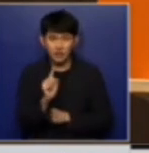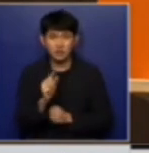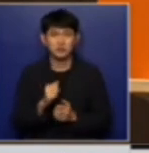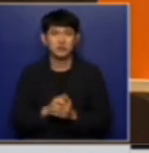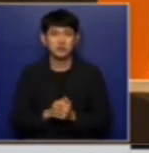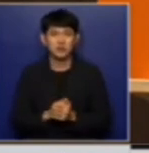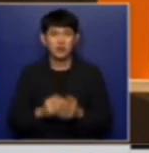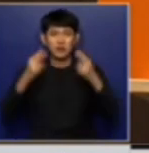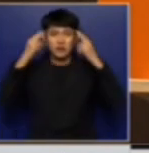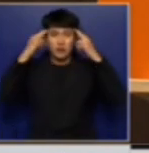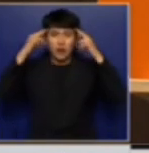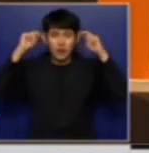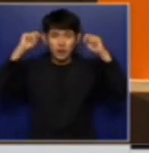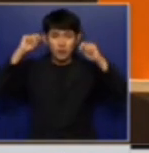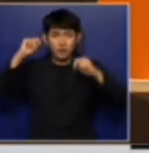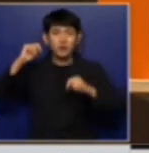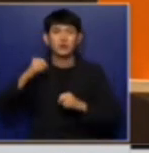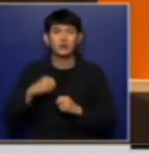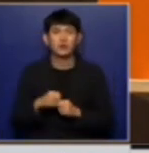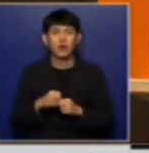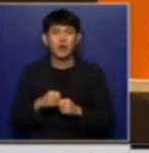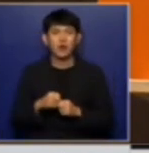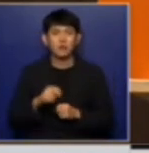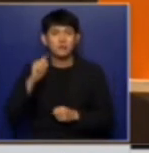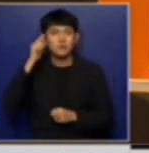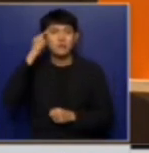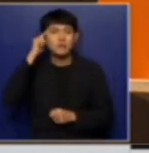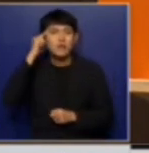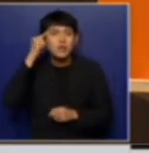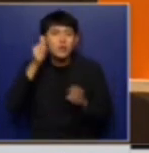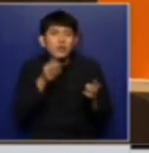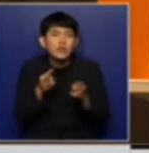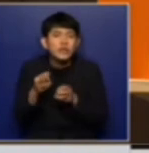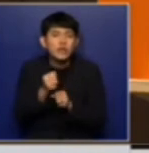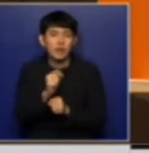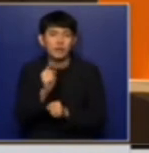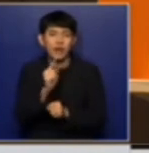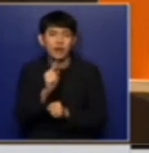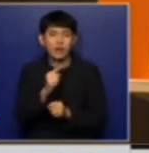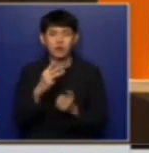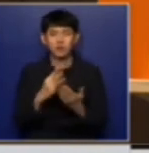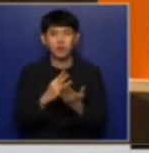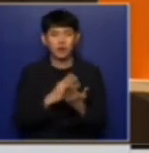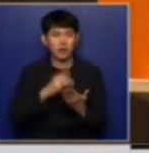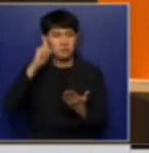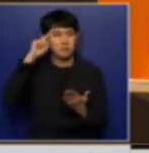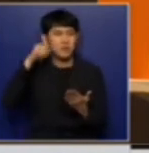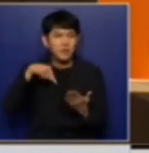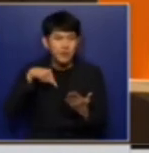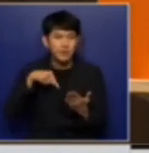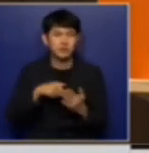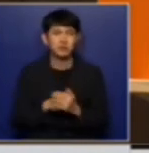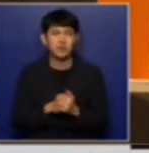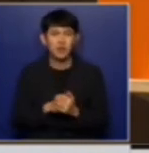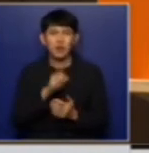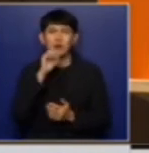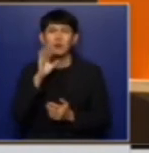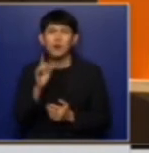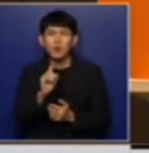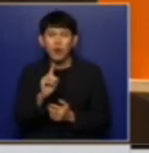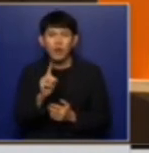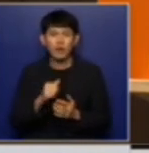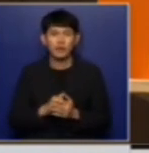นายกรัฐมนตรีขาดวุฒิภาวะในด้านวิชาการเนี่ยเขาวิพากษ์วิจารณ์กันว่